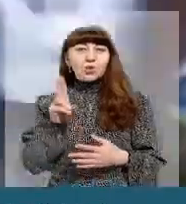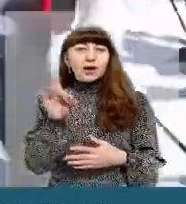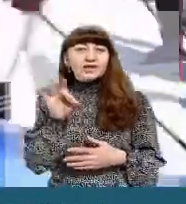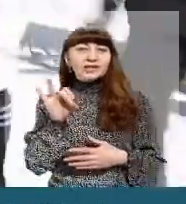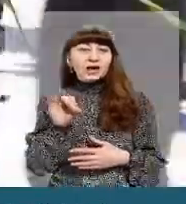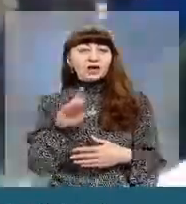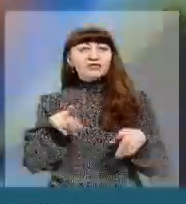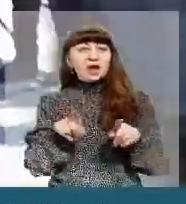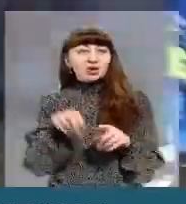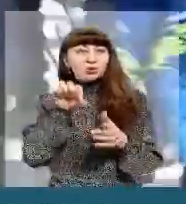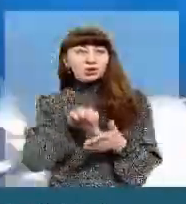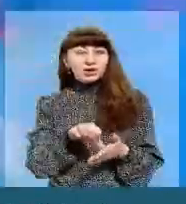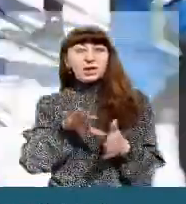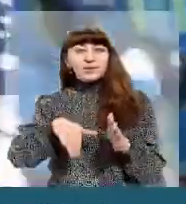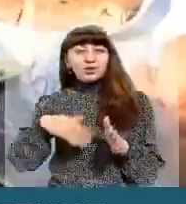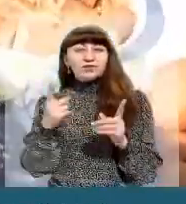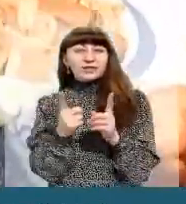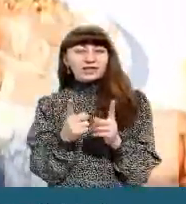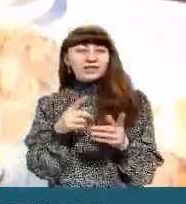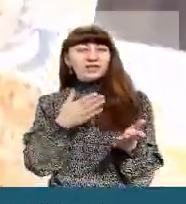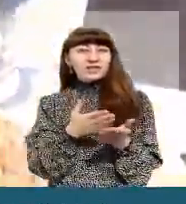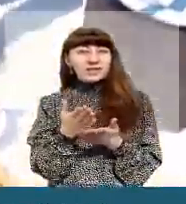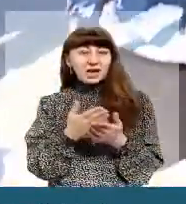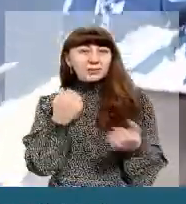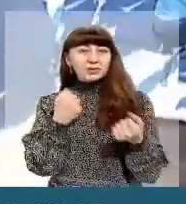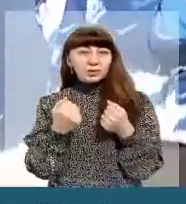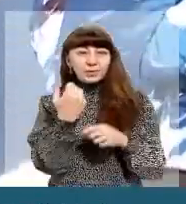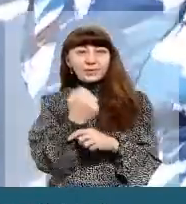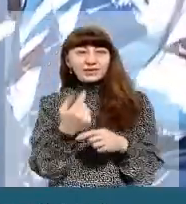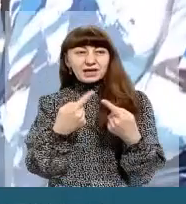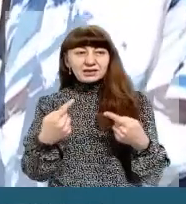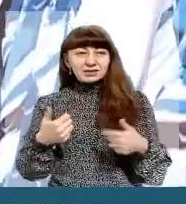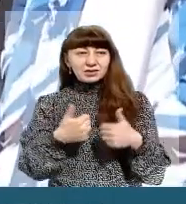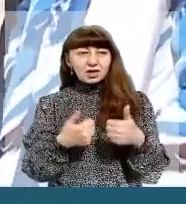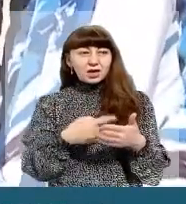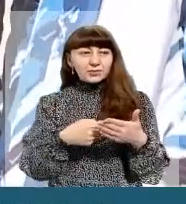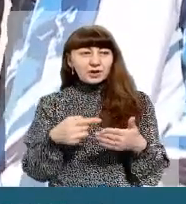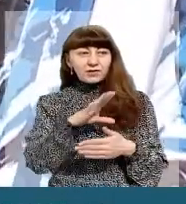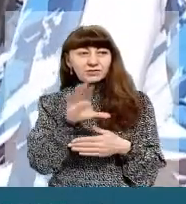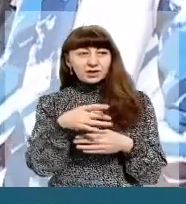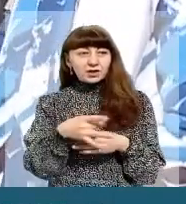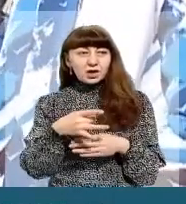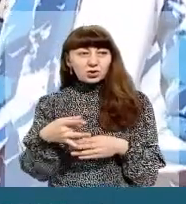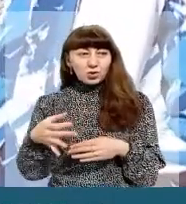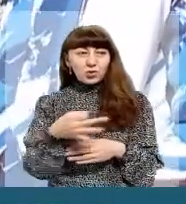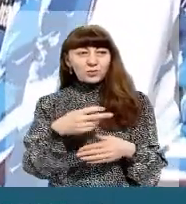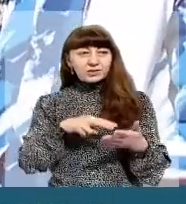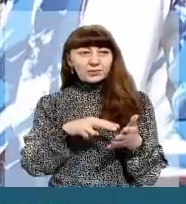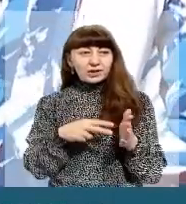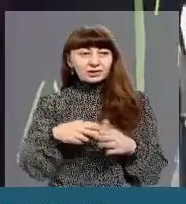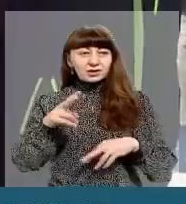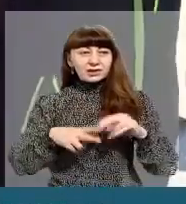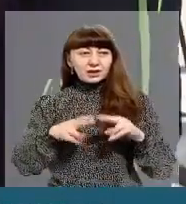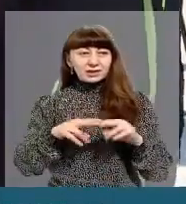лыжном забеге, ну а после встретился с ветеранами спорта и призерами различных соревнований. Он отметил, что во всех районах области планируется